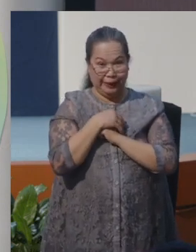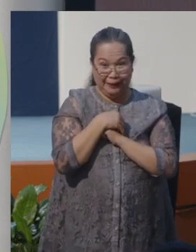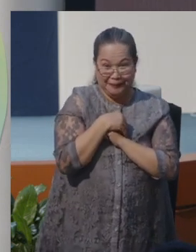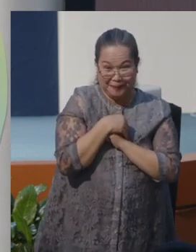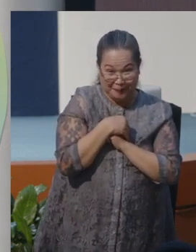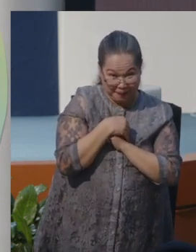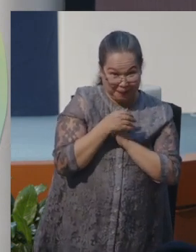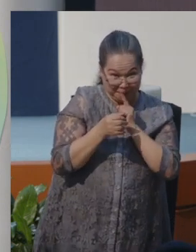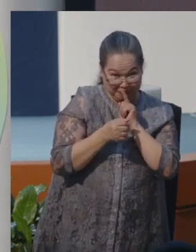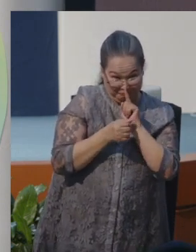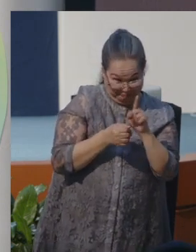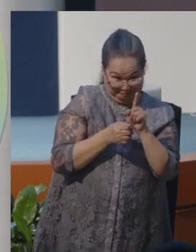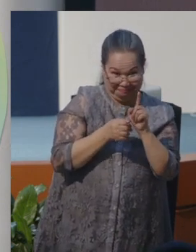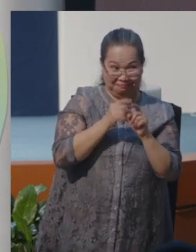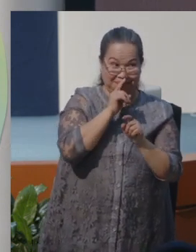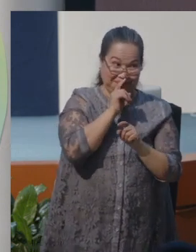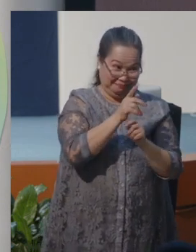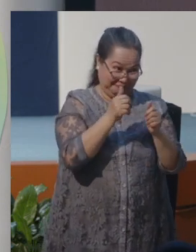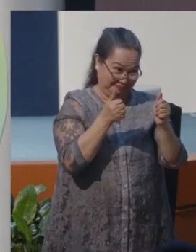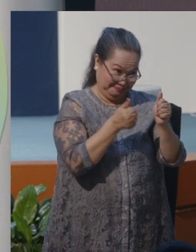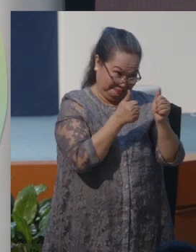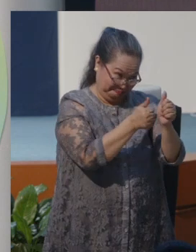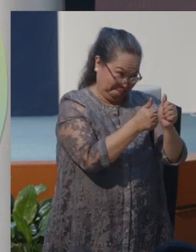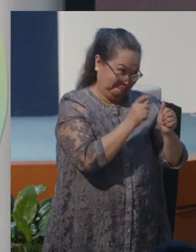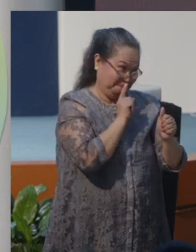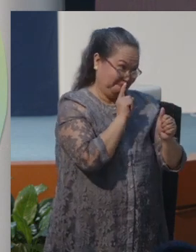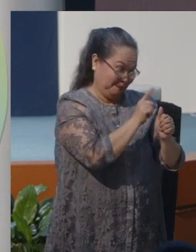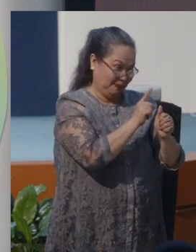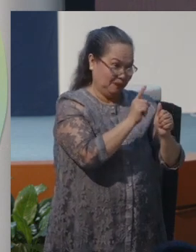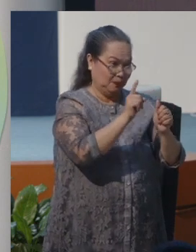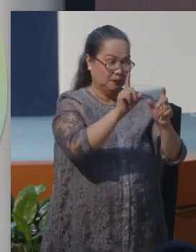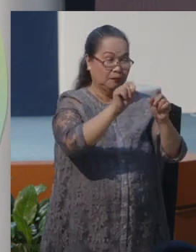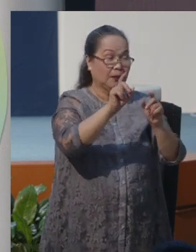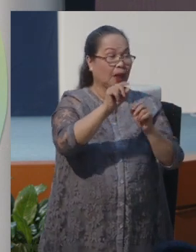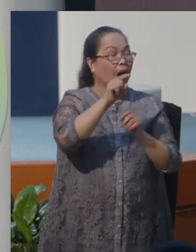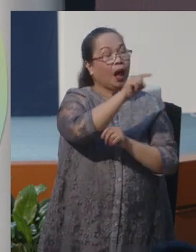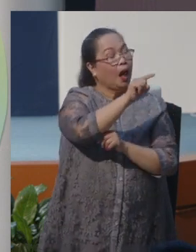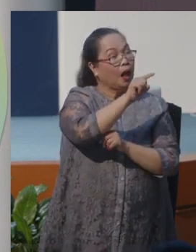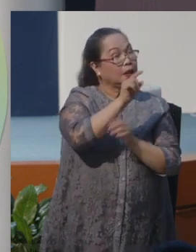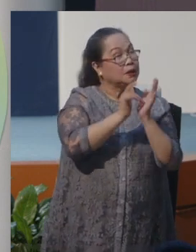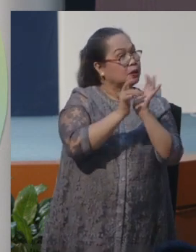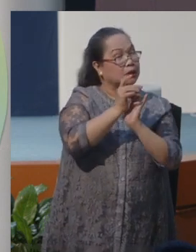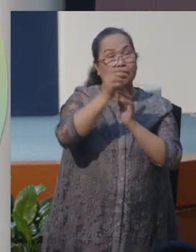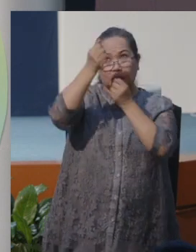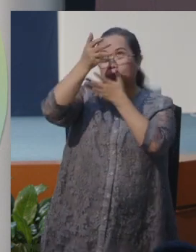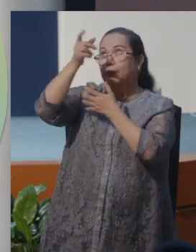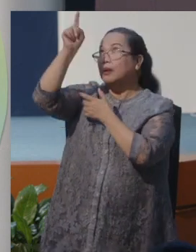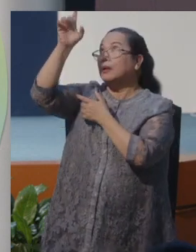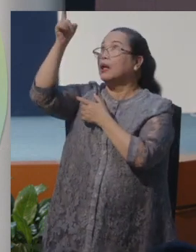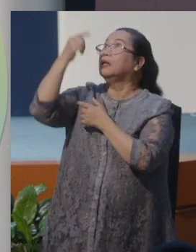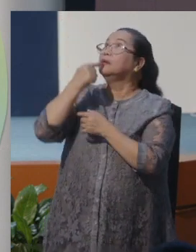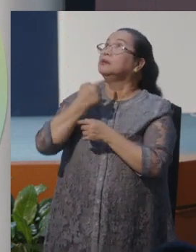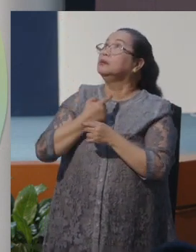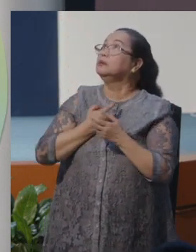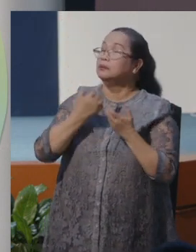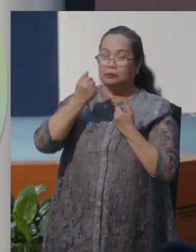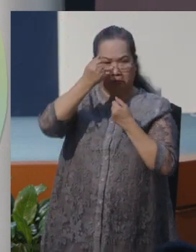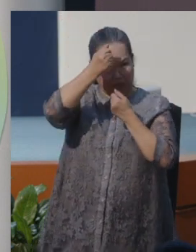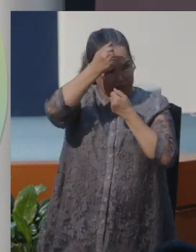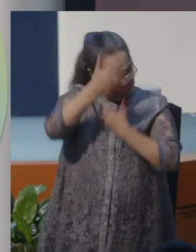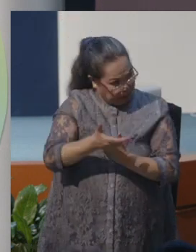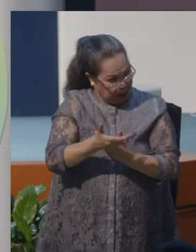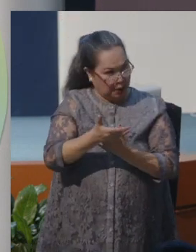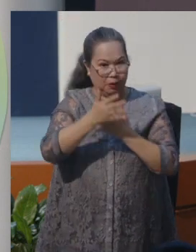committed na sundin ang lahat ng pinapagawa sa Kanya ng Diyos Ama. Ito ang sabi niya sa John